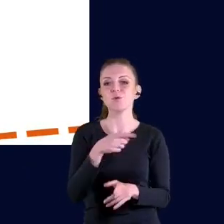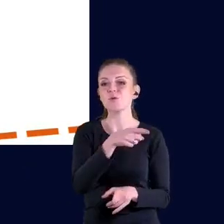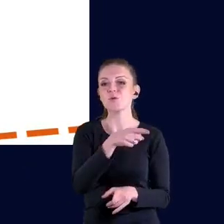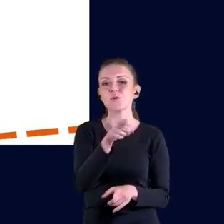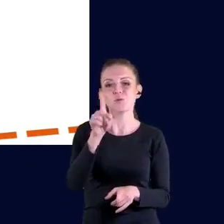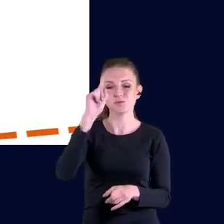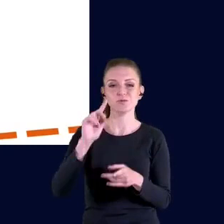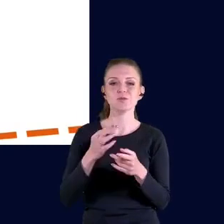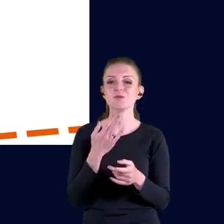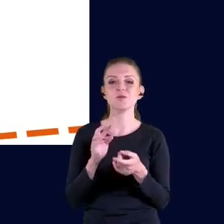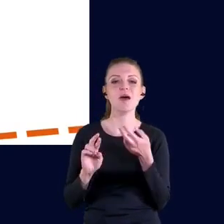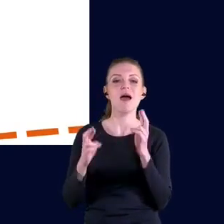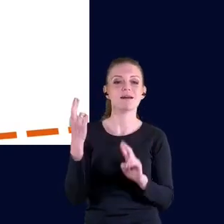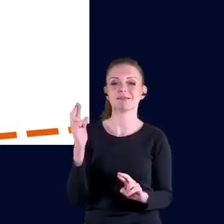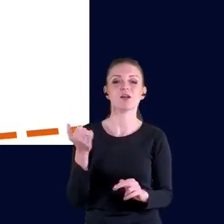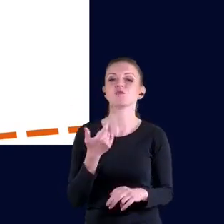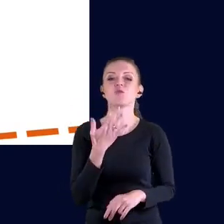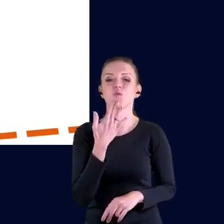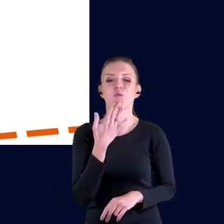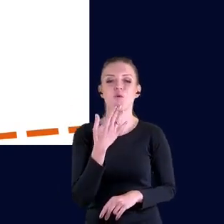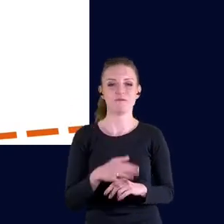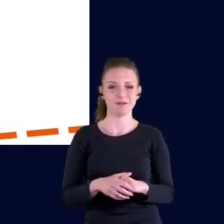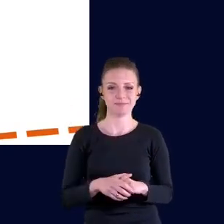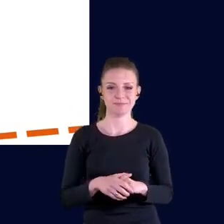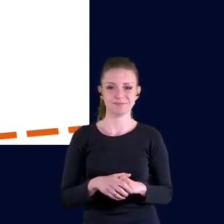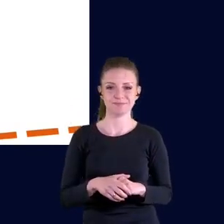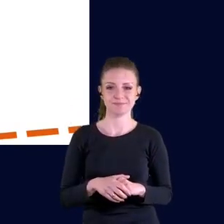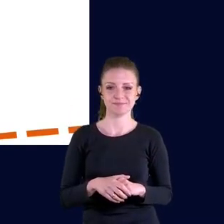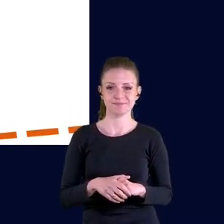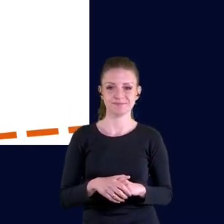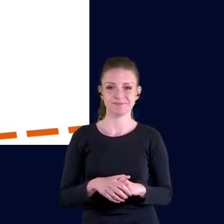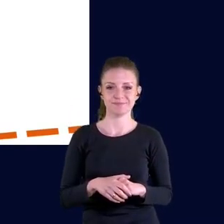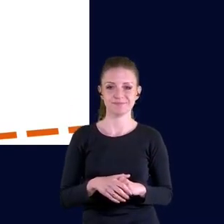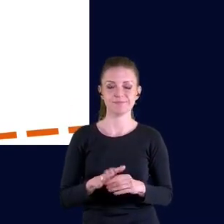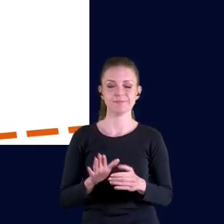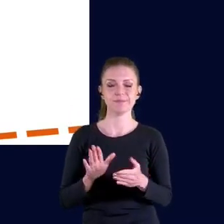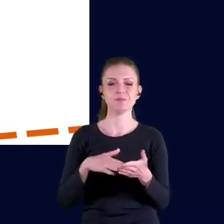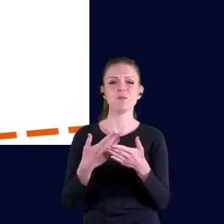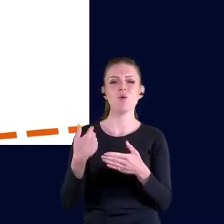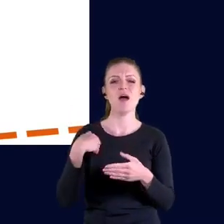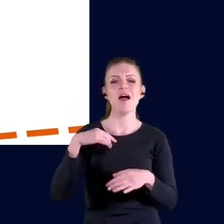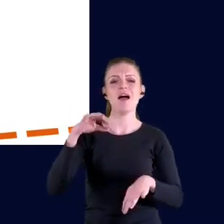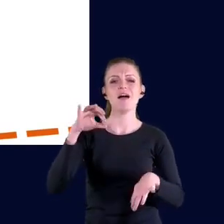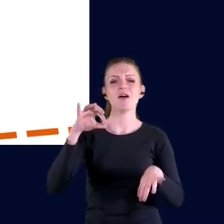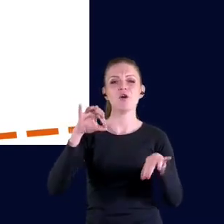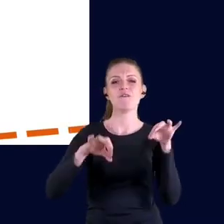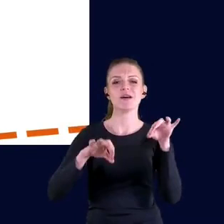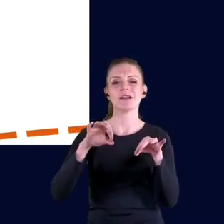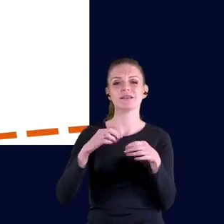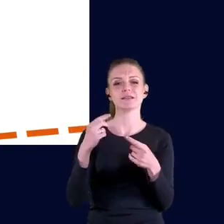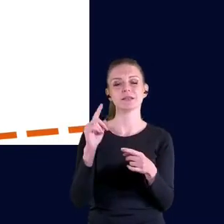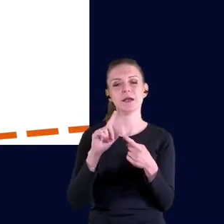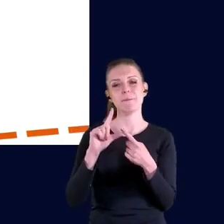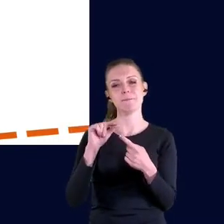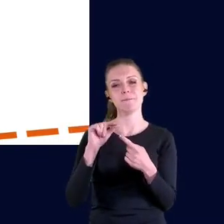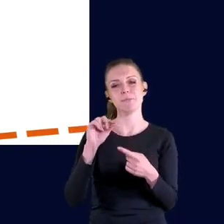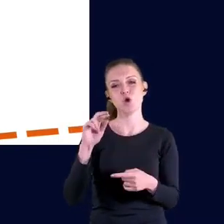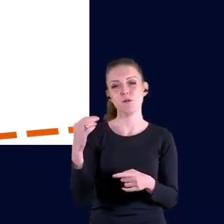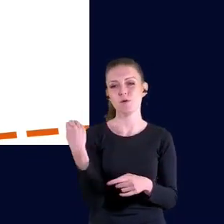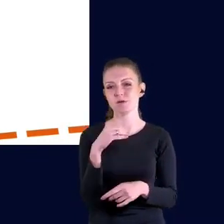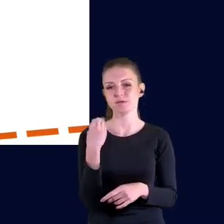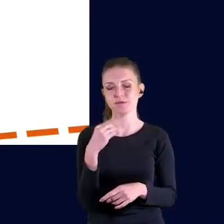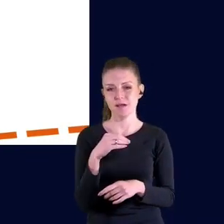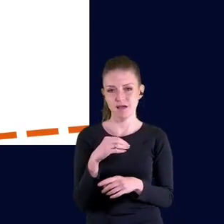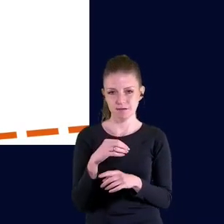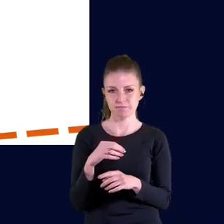Katowicach to są akurat ulicy Pomorskiej konferencji otwartej kilku osób jednego mieszkańca